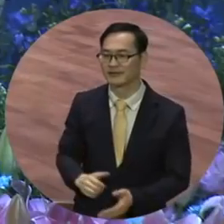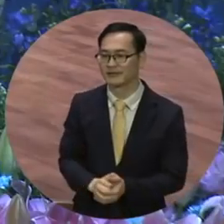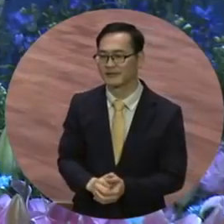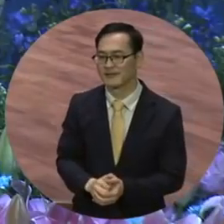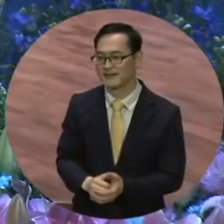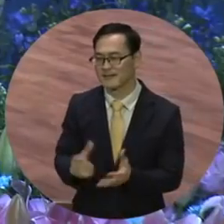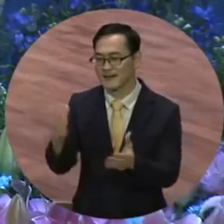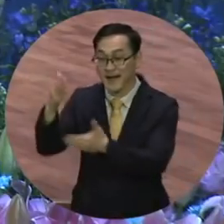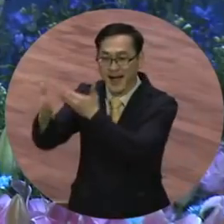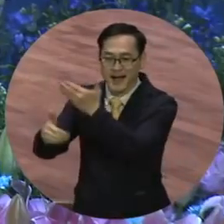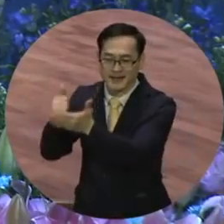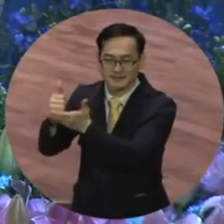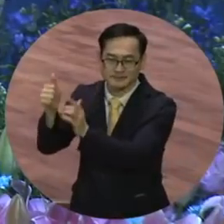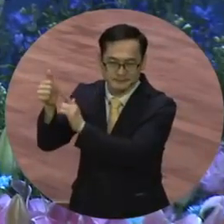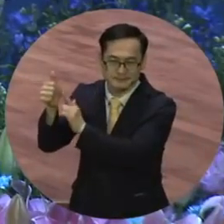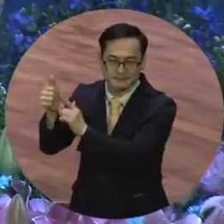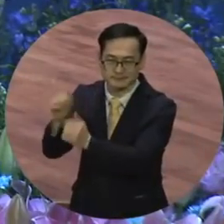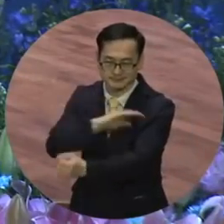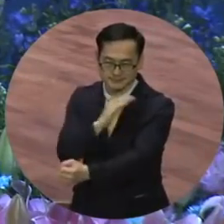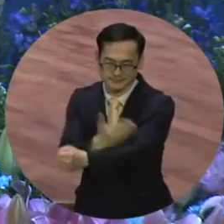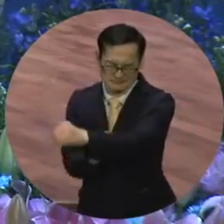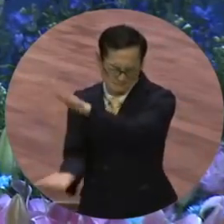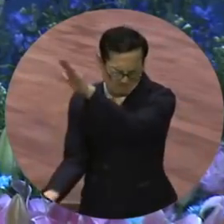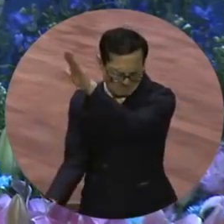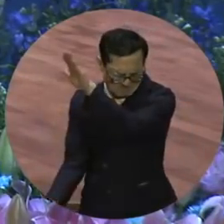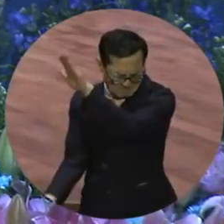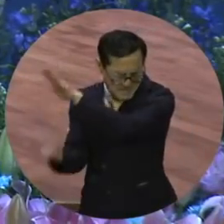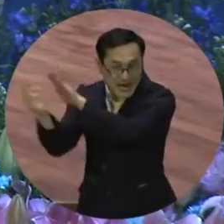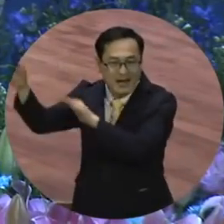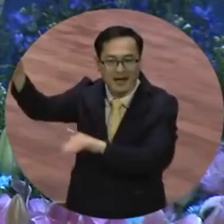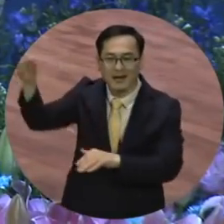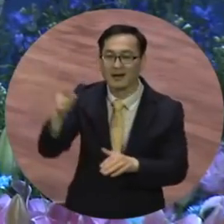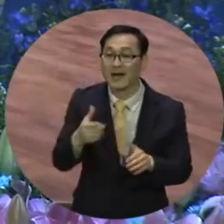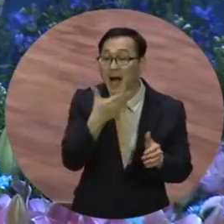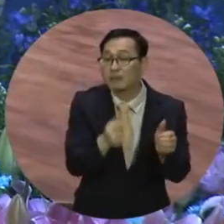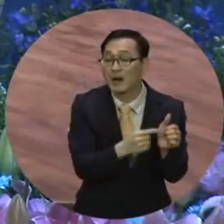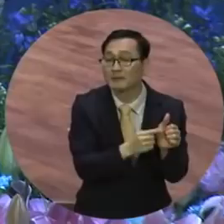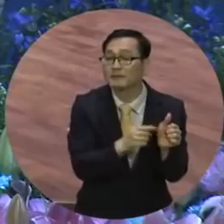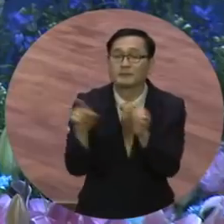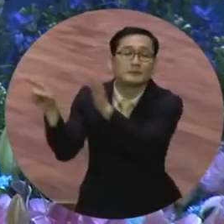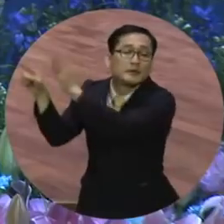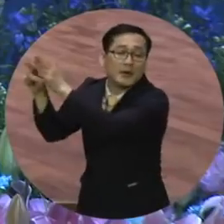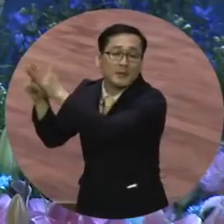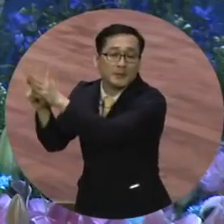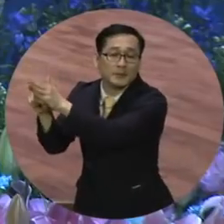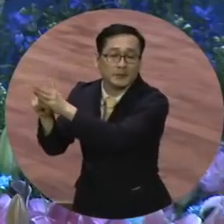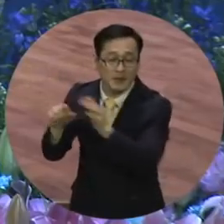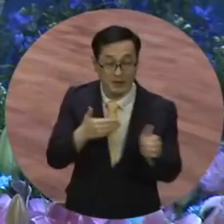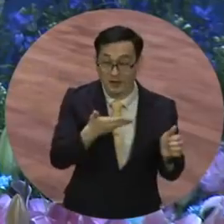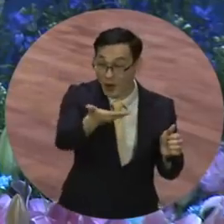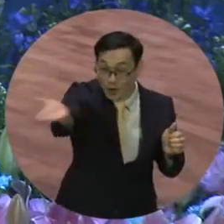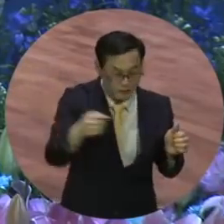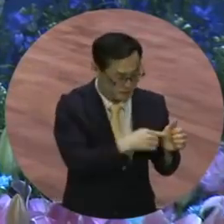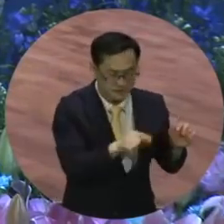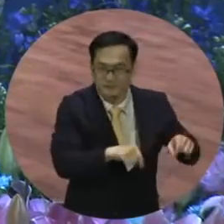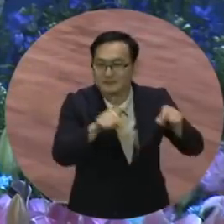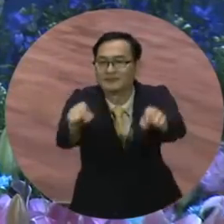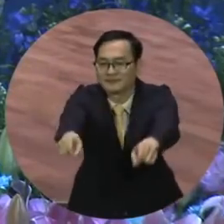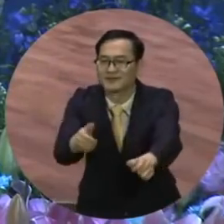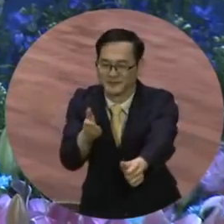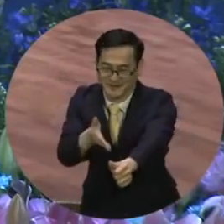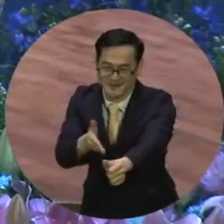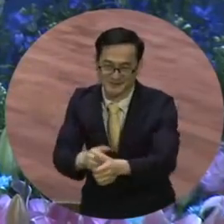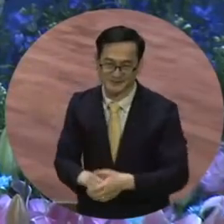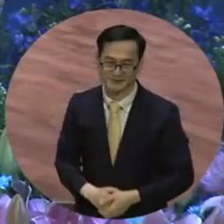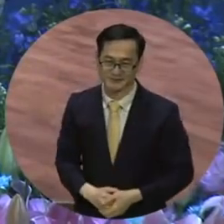신실한 하나님으로 믿었어요. 여러분도 한번 믿어보시기 바랍니다. 전혀 불가능 같고 전혀